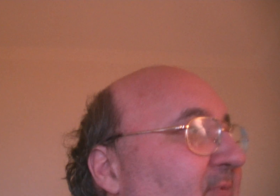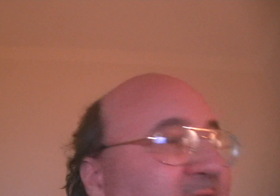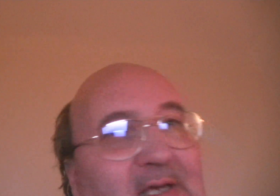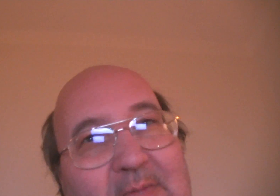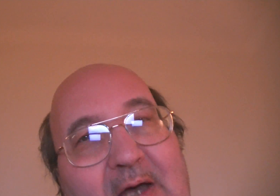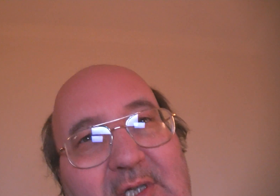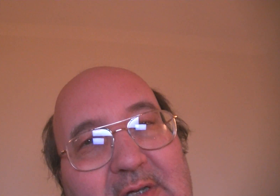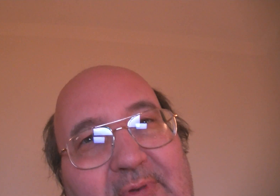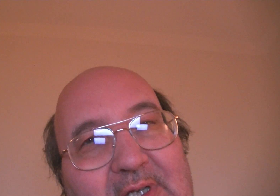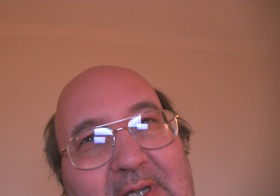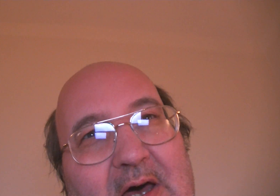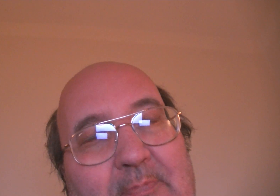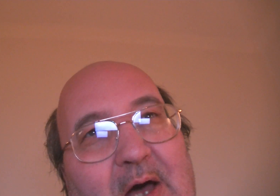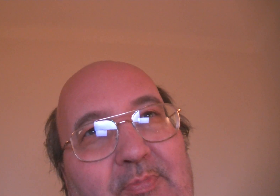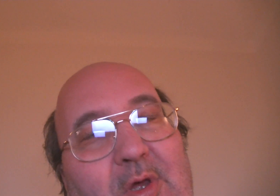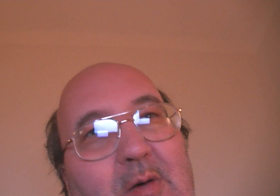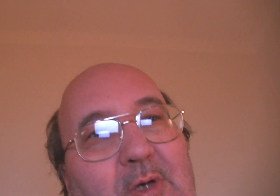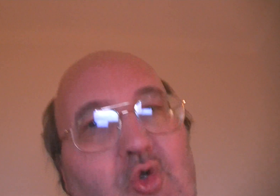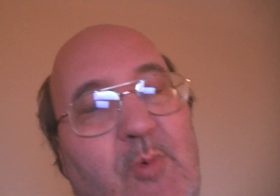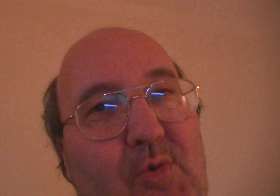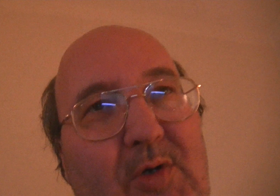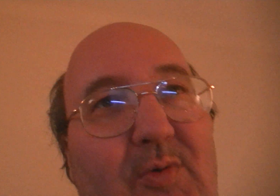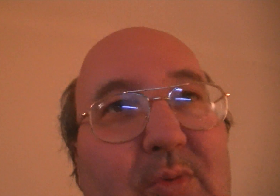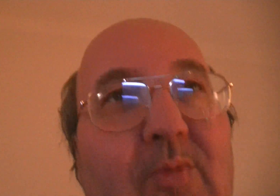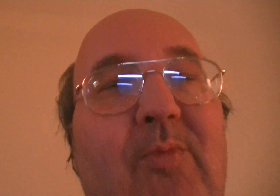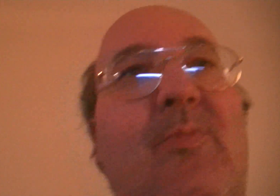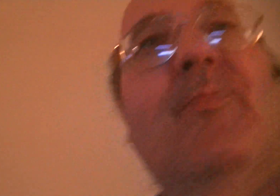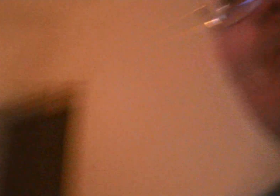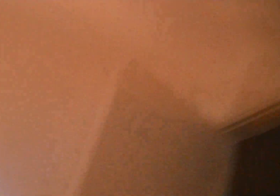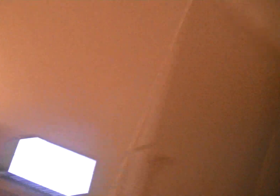Men vi har faktisk ikke så meget tid, fordi der er presmøde om to minutter.